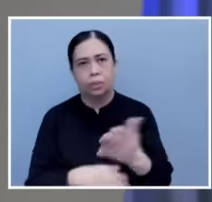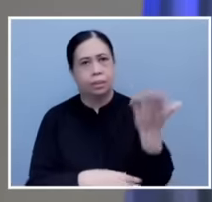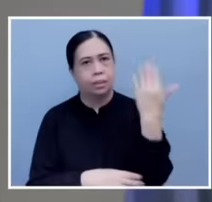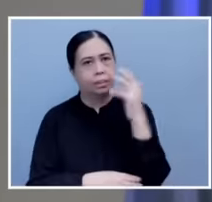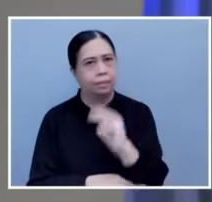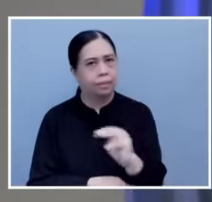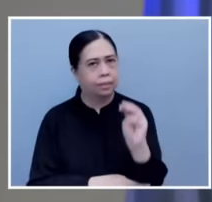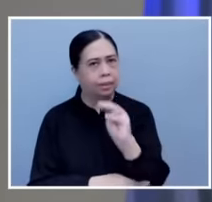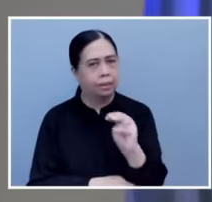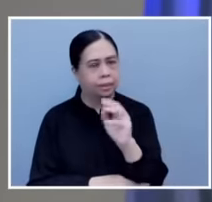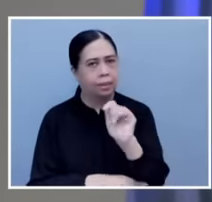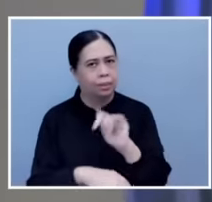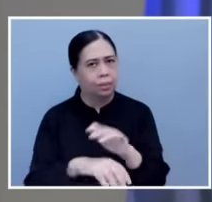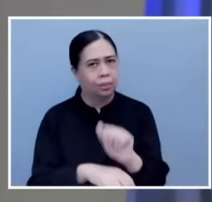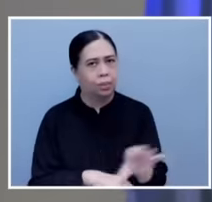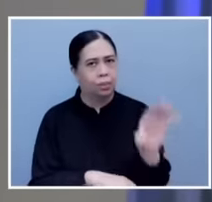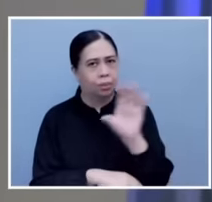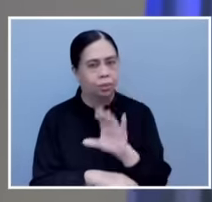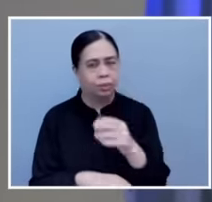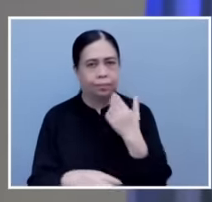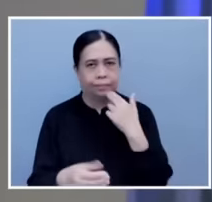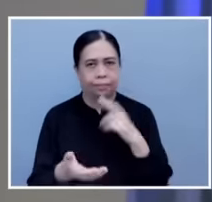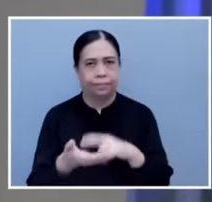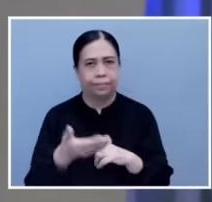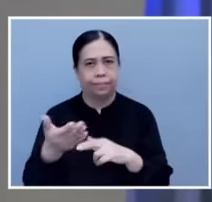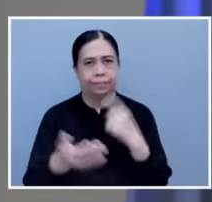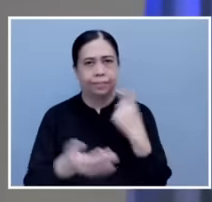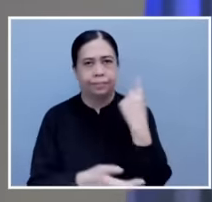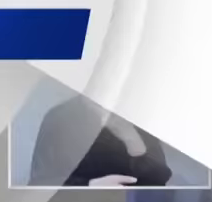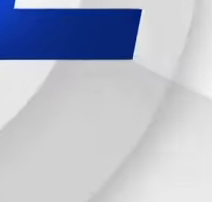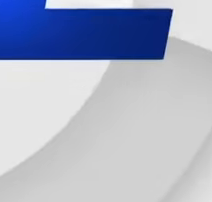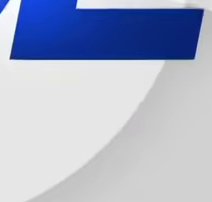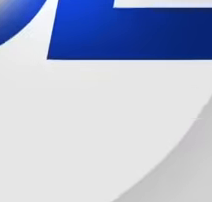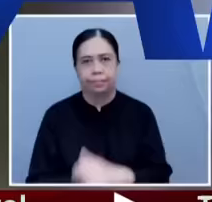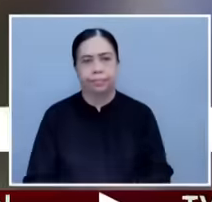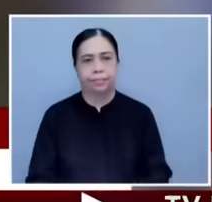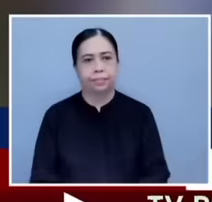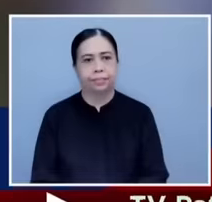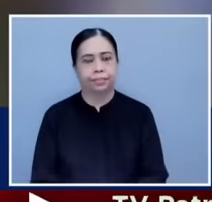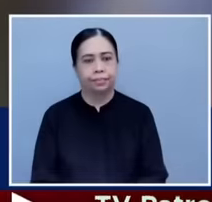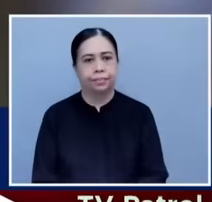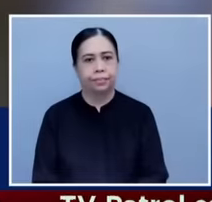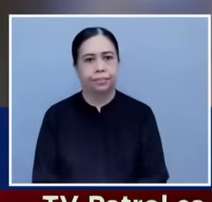ng madaling araw. Nagpapatrol, Zian Ambrosio.